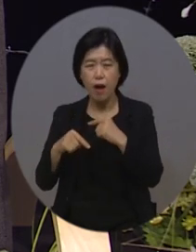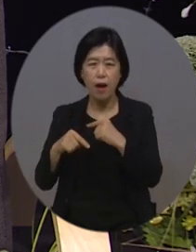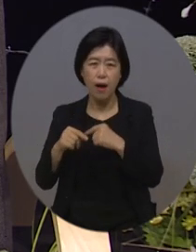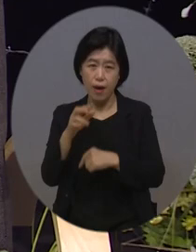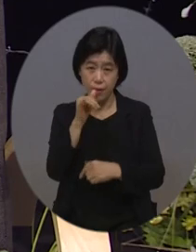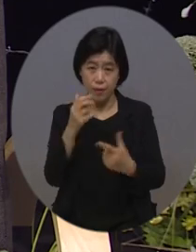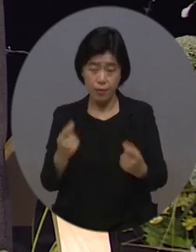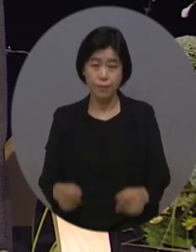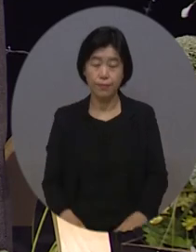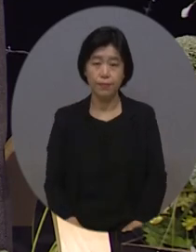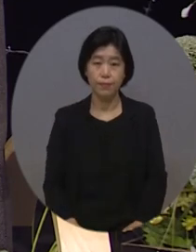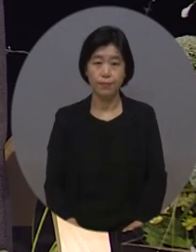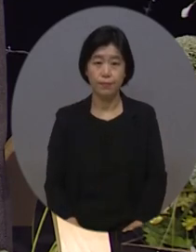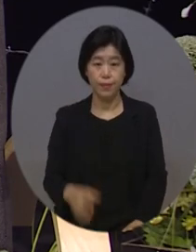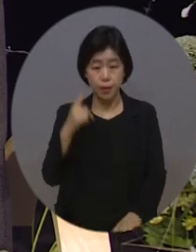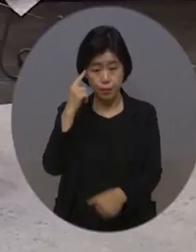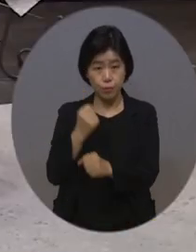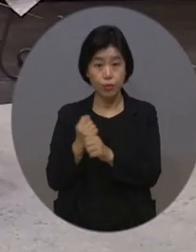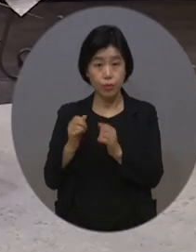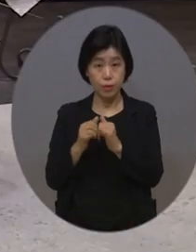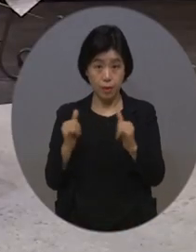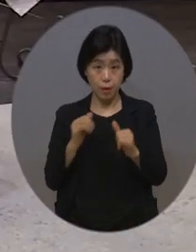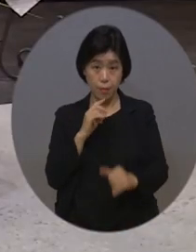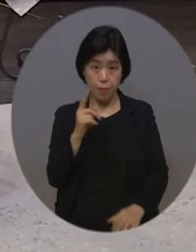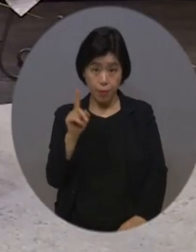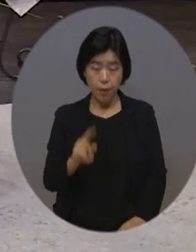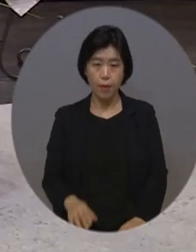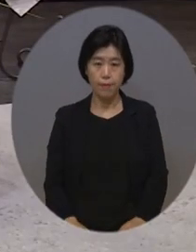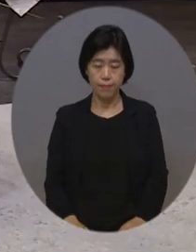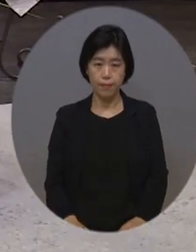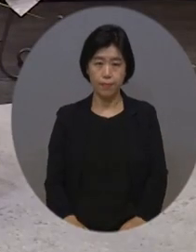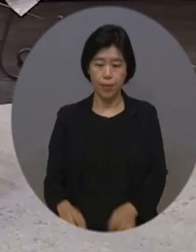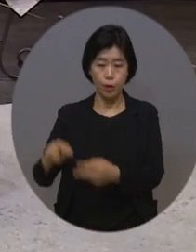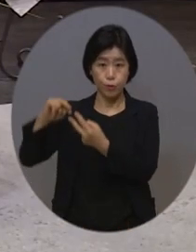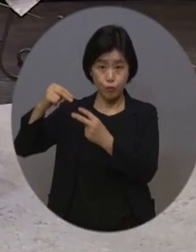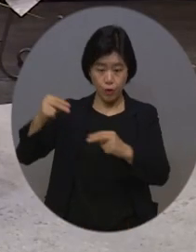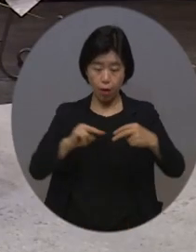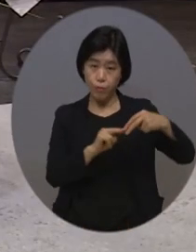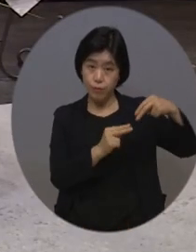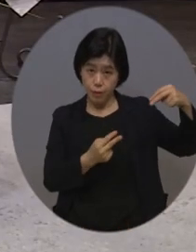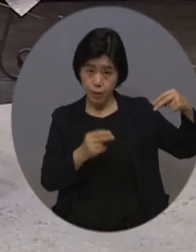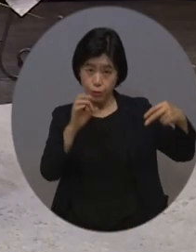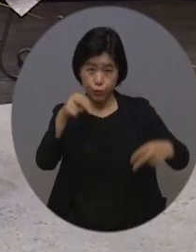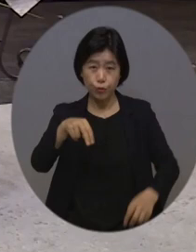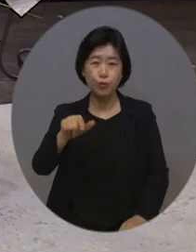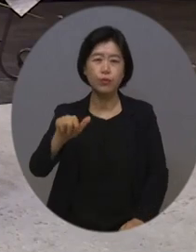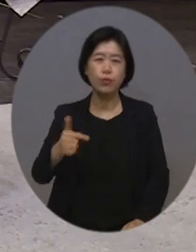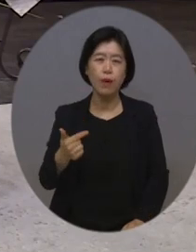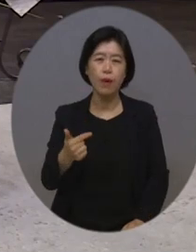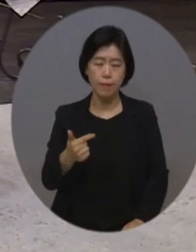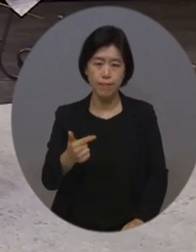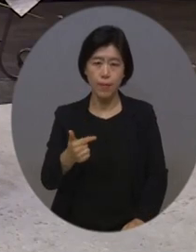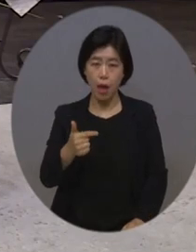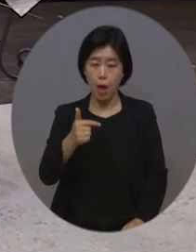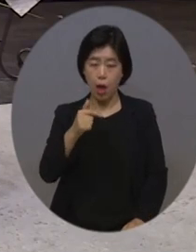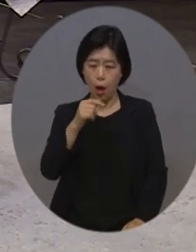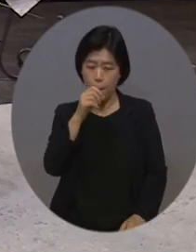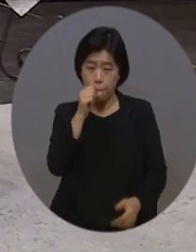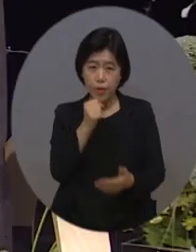학자에 따르면 우성 유전자를 가진 남녀가 결합해도 일정 비율로 장애인이 태어난다고